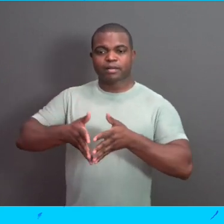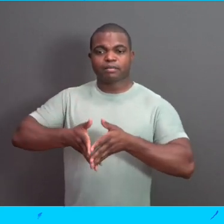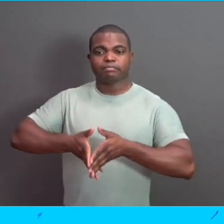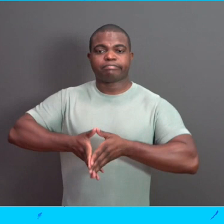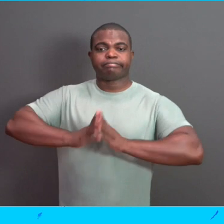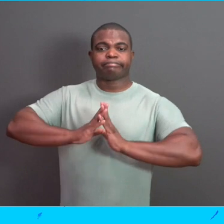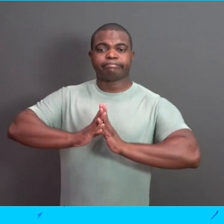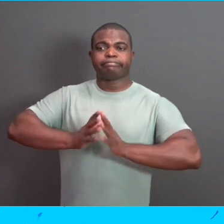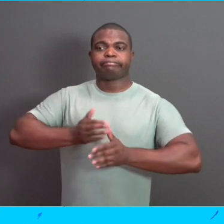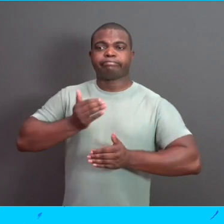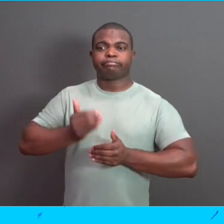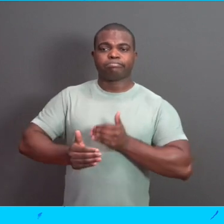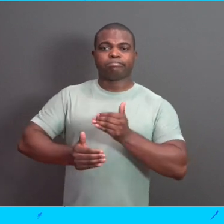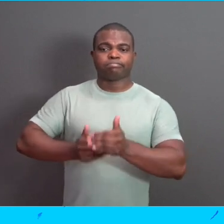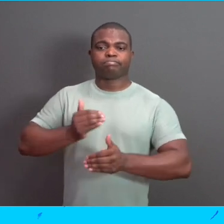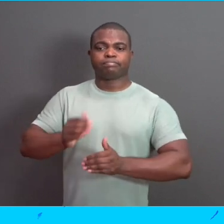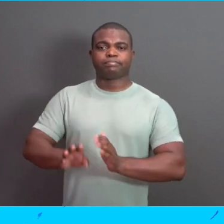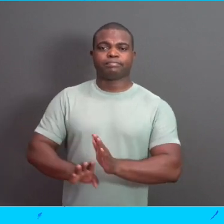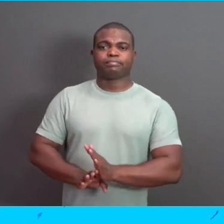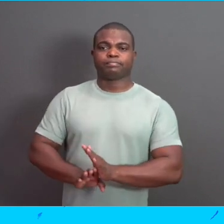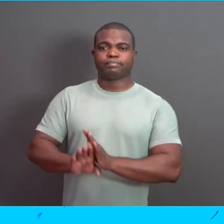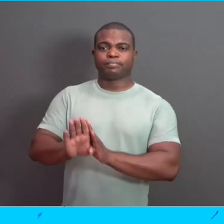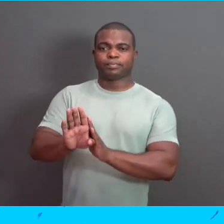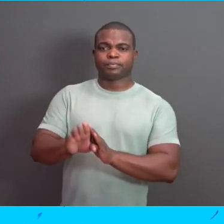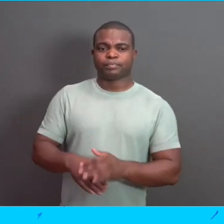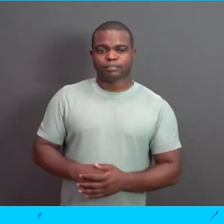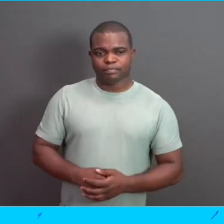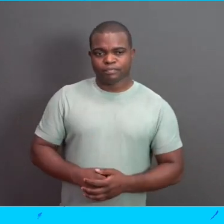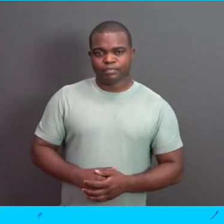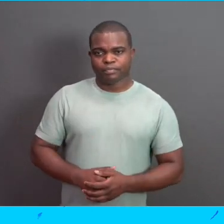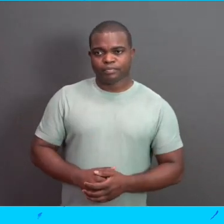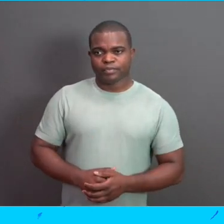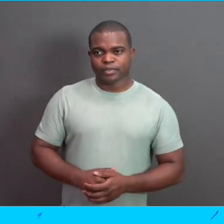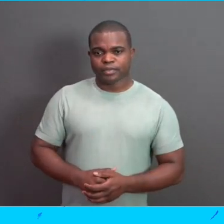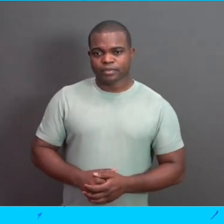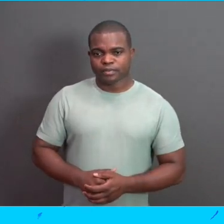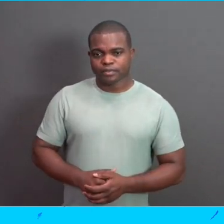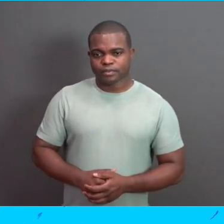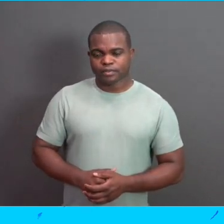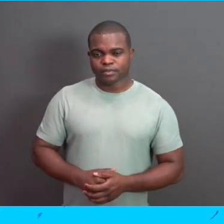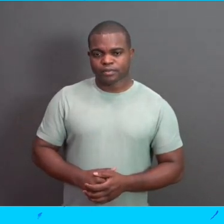d'un réseau de protection parmi les collègues, parmi les amis.